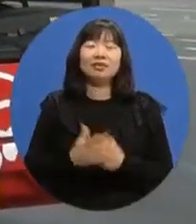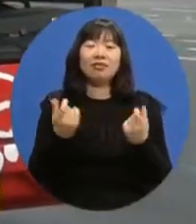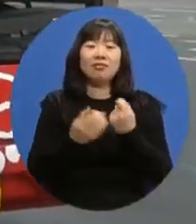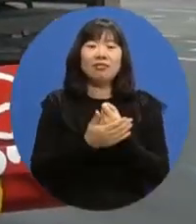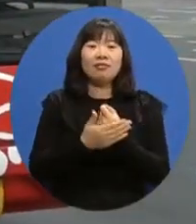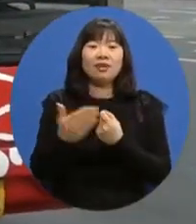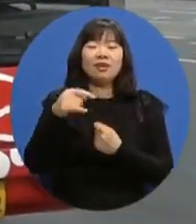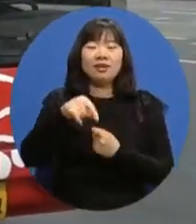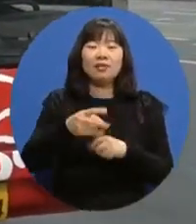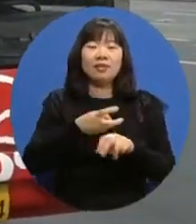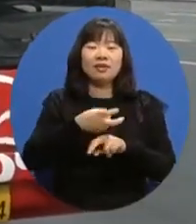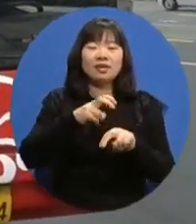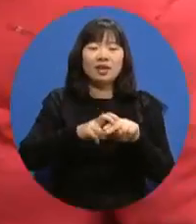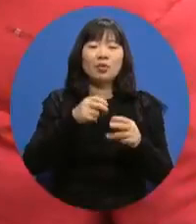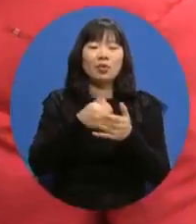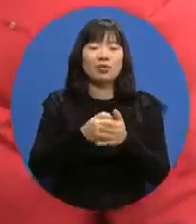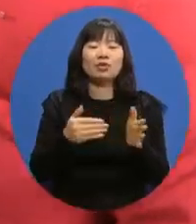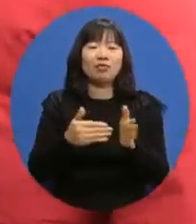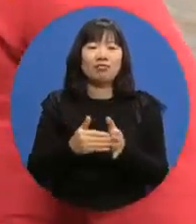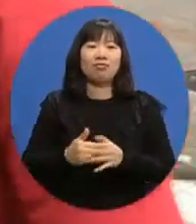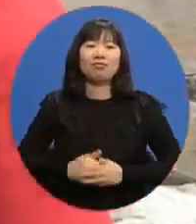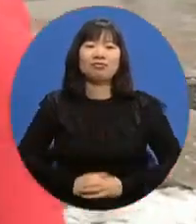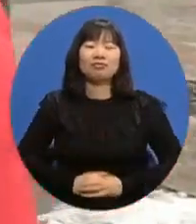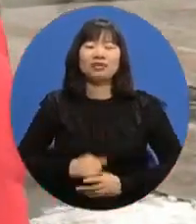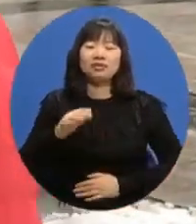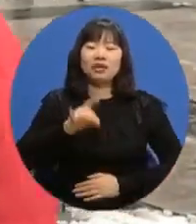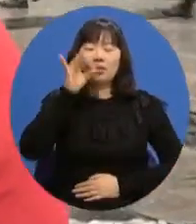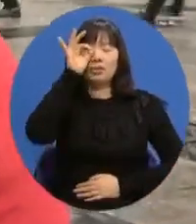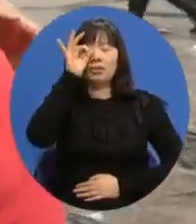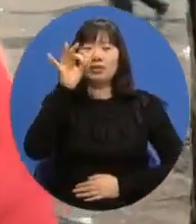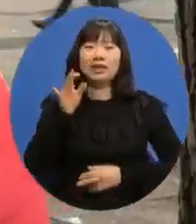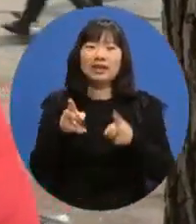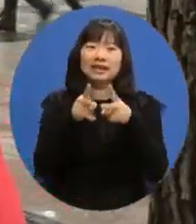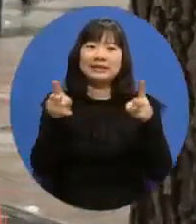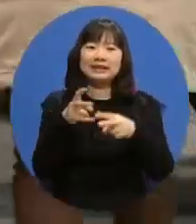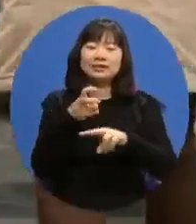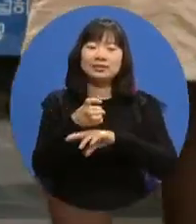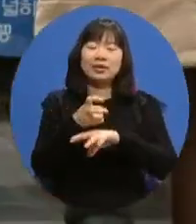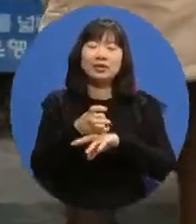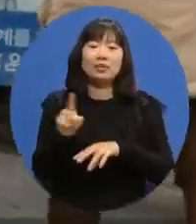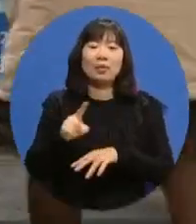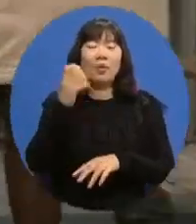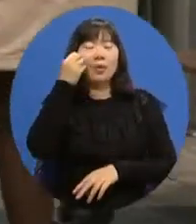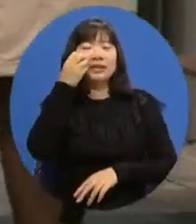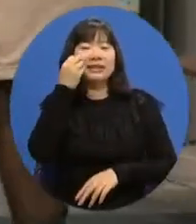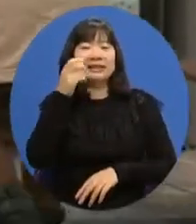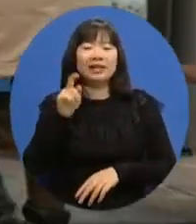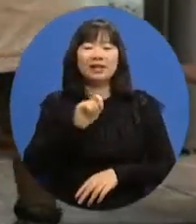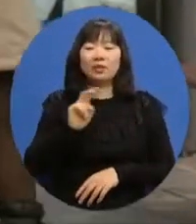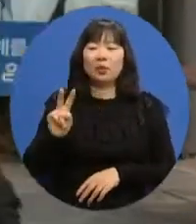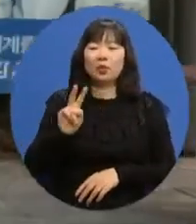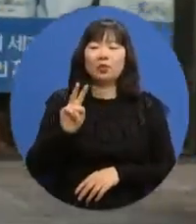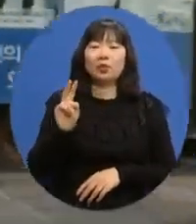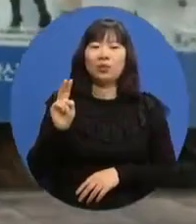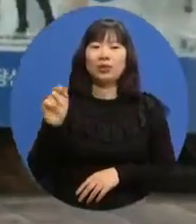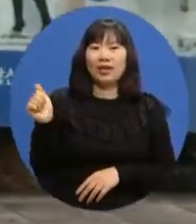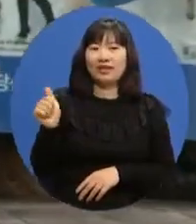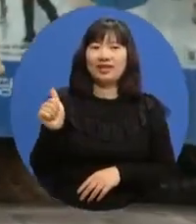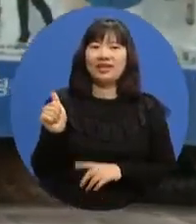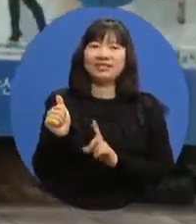그래서 이 버스를 타기로 한 건데요. 처음 보는 2층 버스가 신기한 고야.